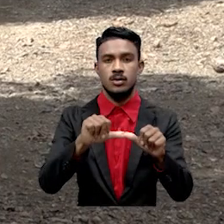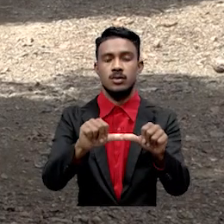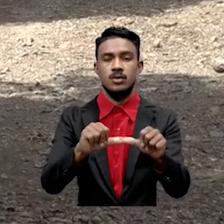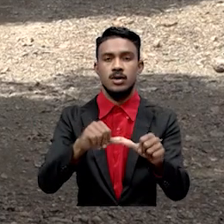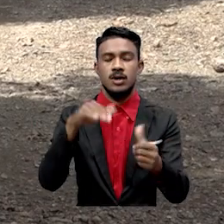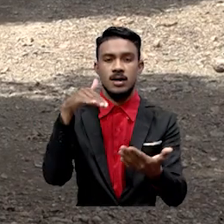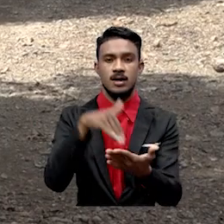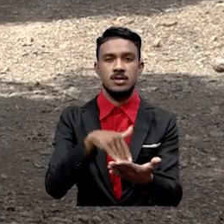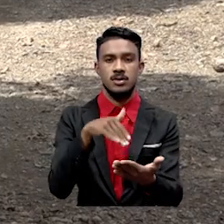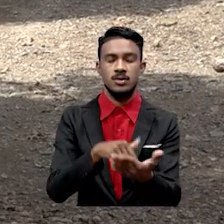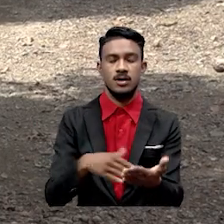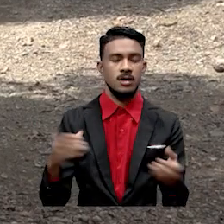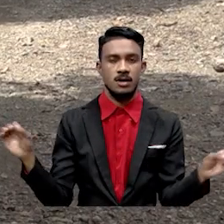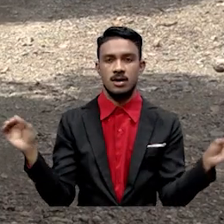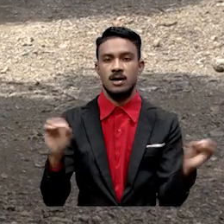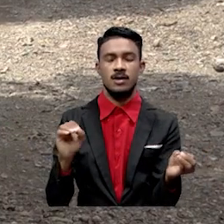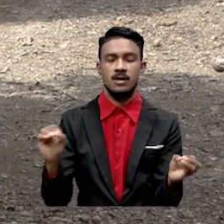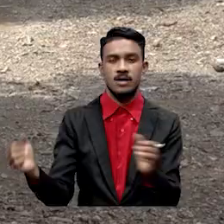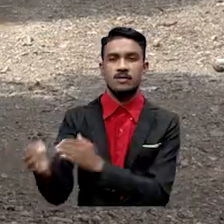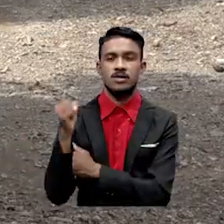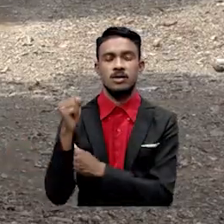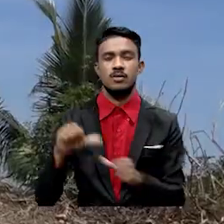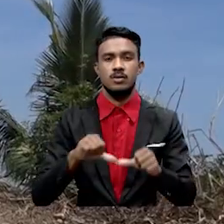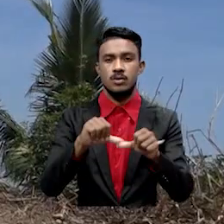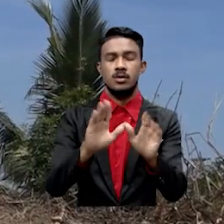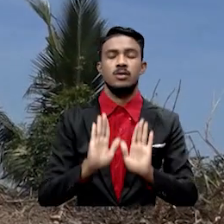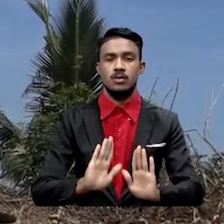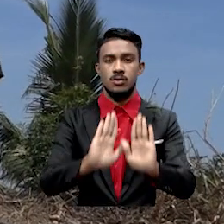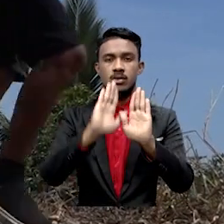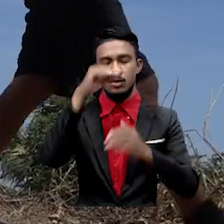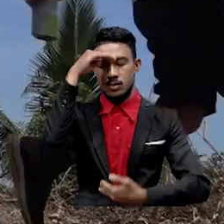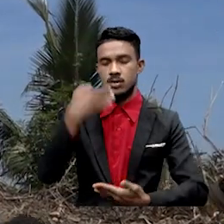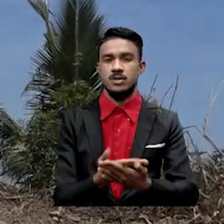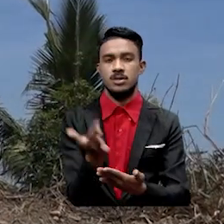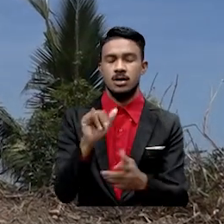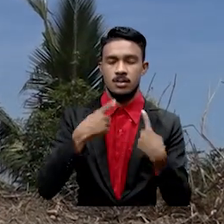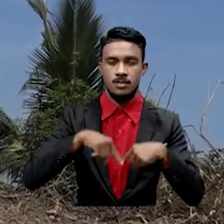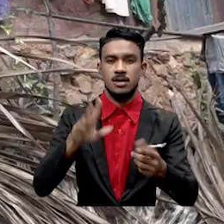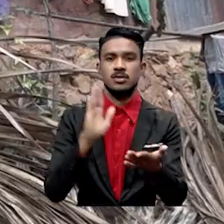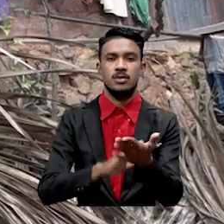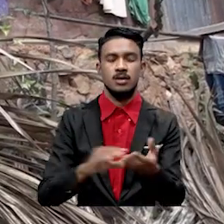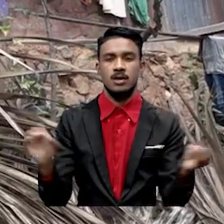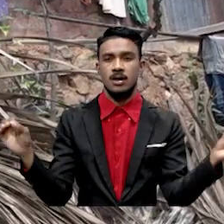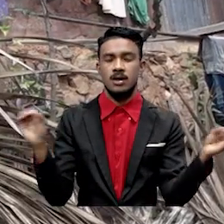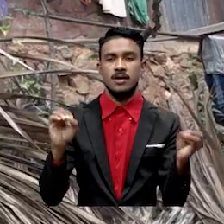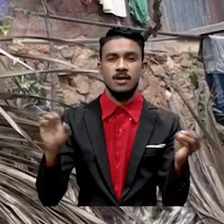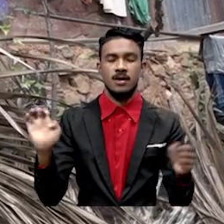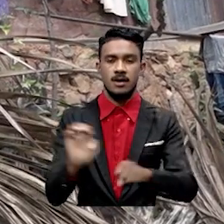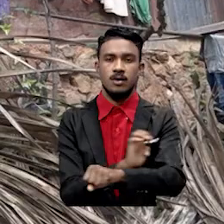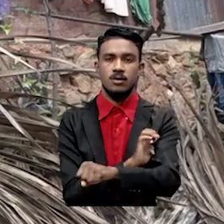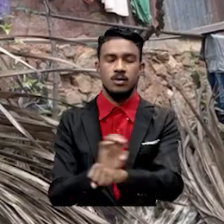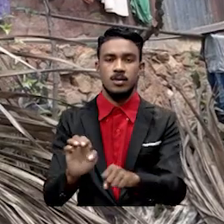ia força ne bena tong ho di dudu nia wan sira ba escola hanesang ema selu liu liu la ia bit ekonomia adu